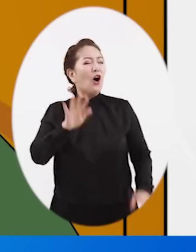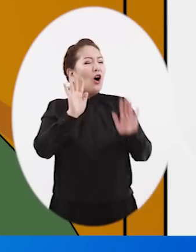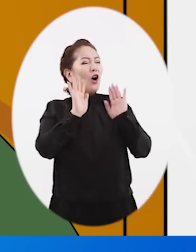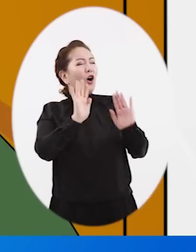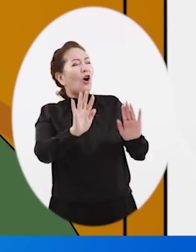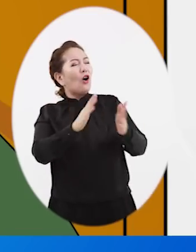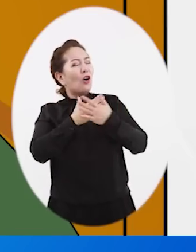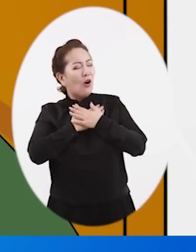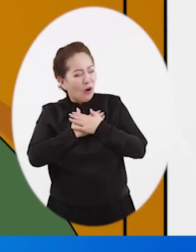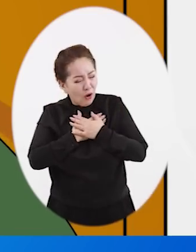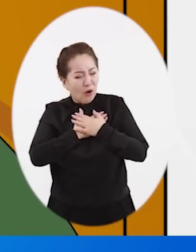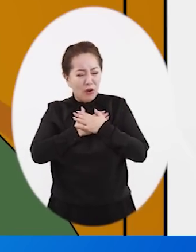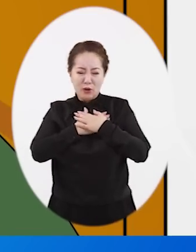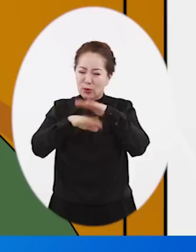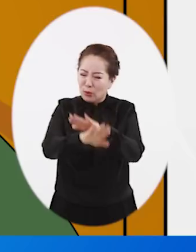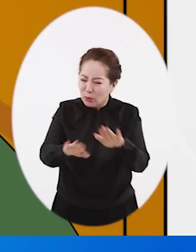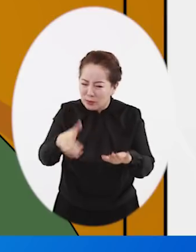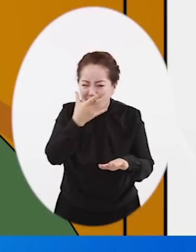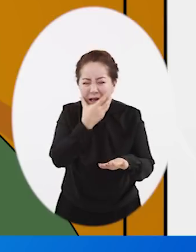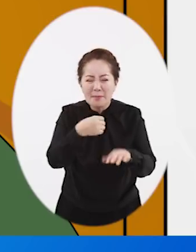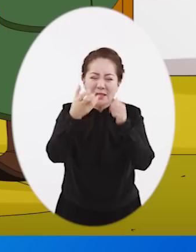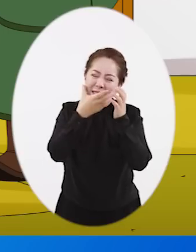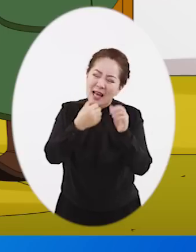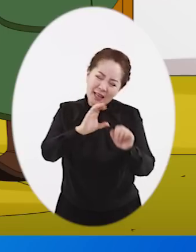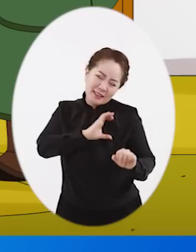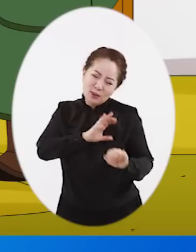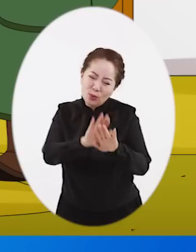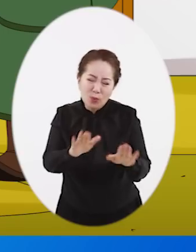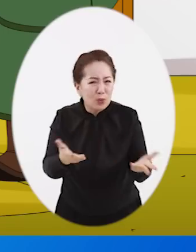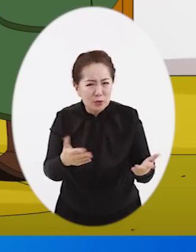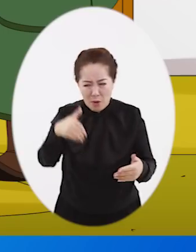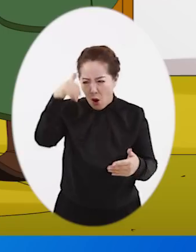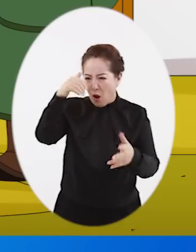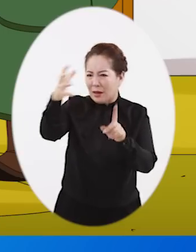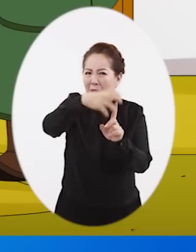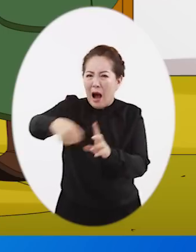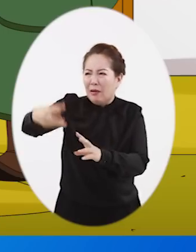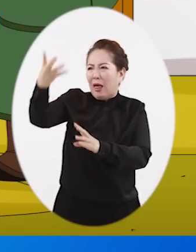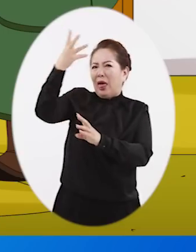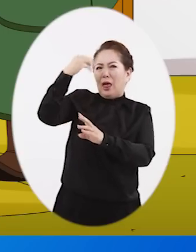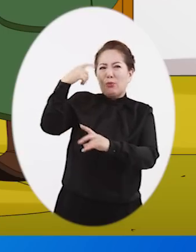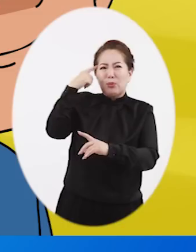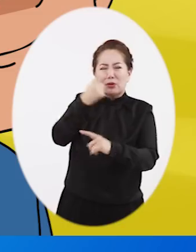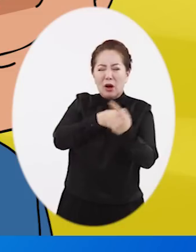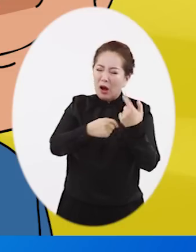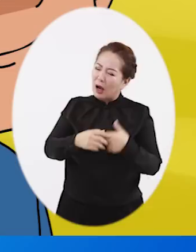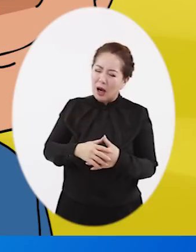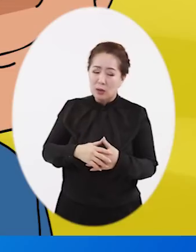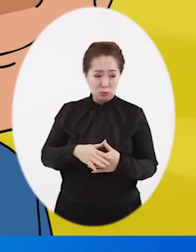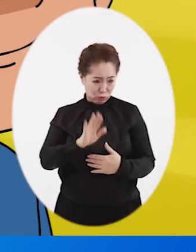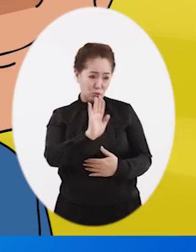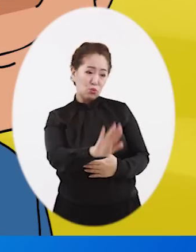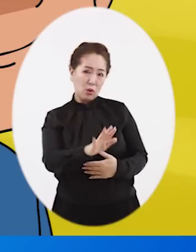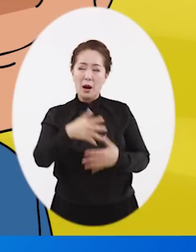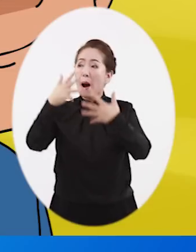Гила. Та нар чинь яасан буянтай хүүхдүүд вэ? Хитэн хонио тавиад туучгана уу л гэж айж байлаа. Зүгээр дээ